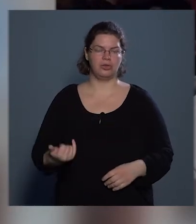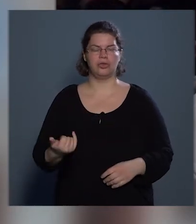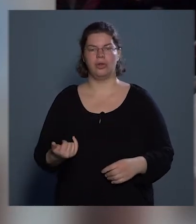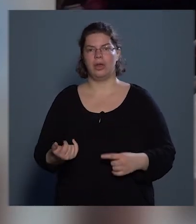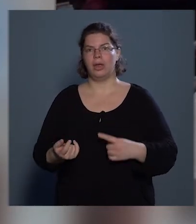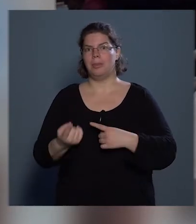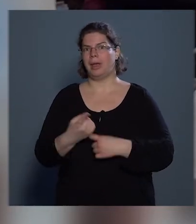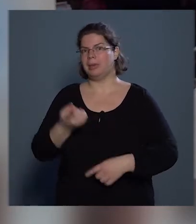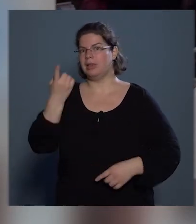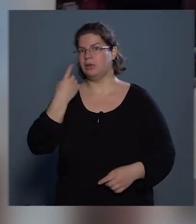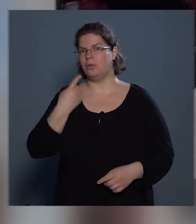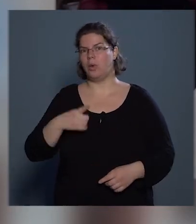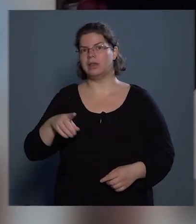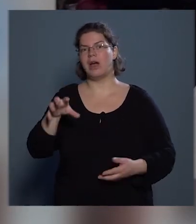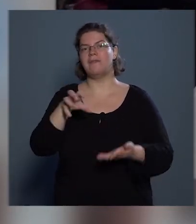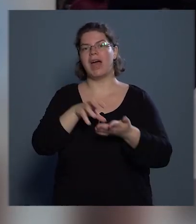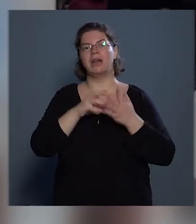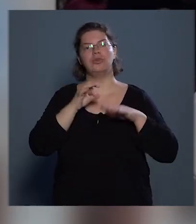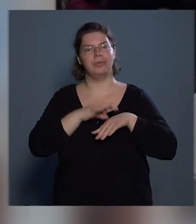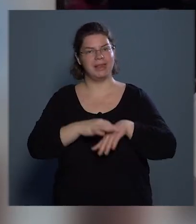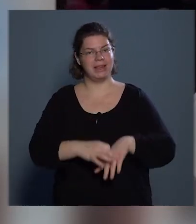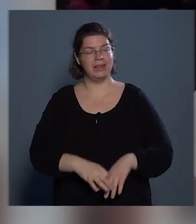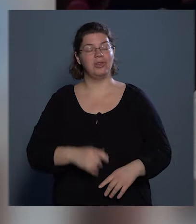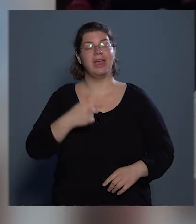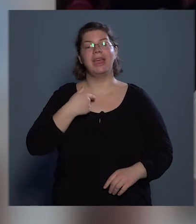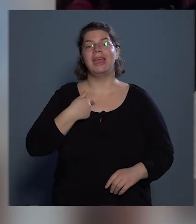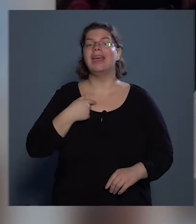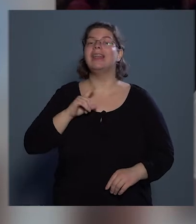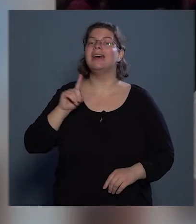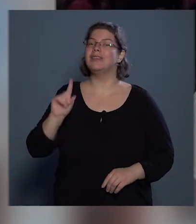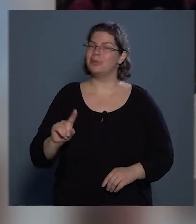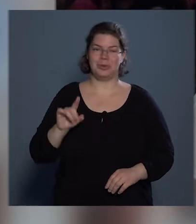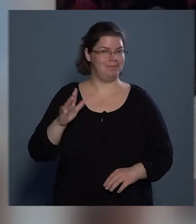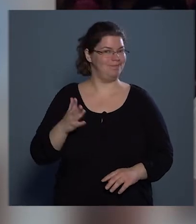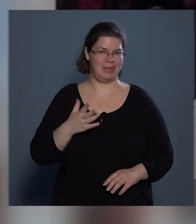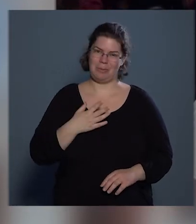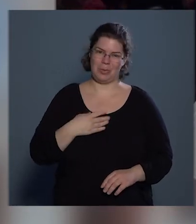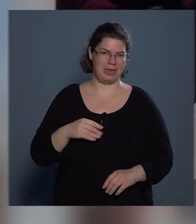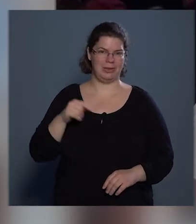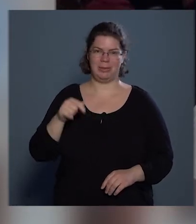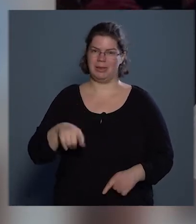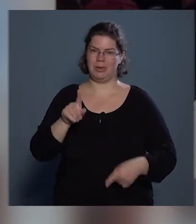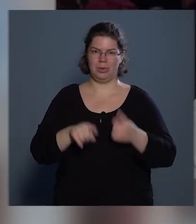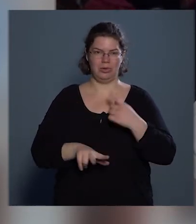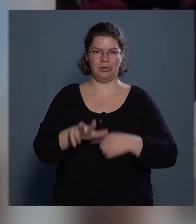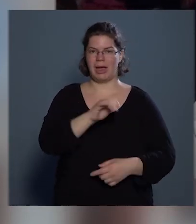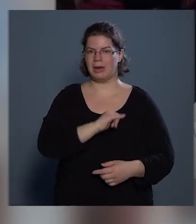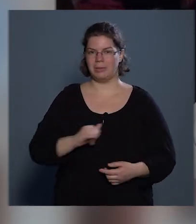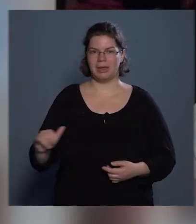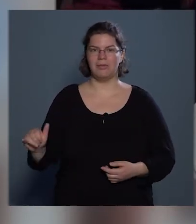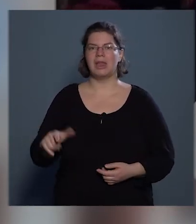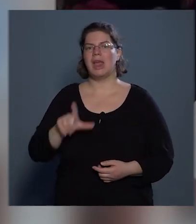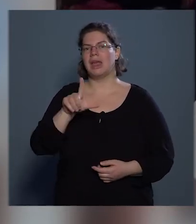megbízhatott volna a város vezetése. Én azonban nem óhajtottam ezt az utolsó 3 évet.